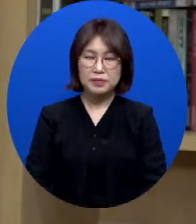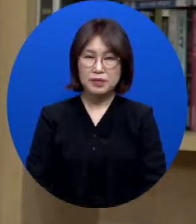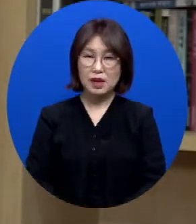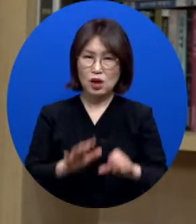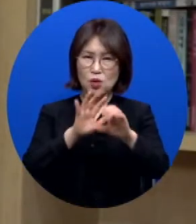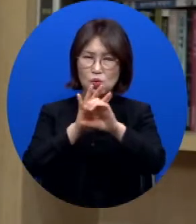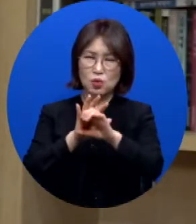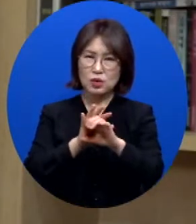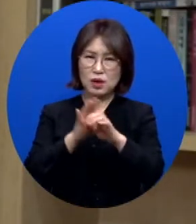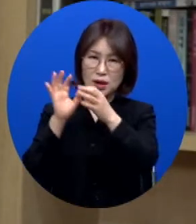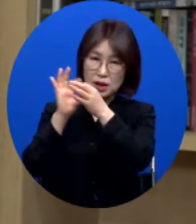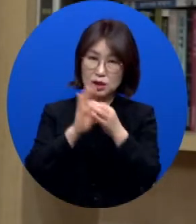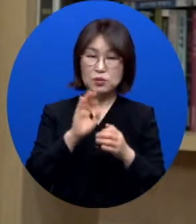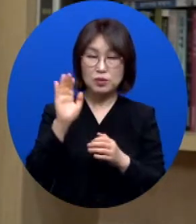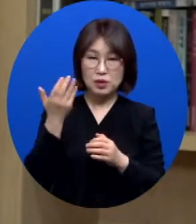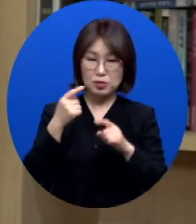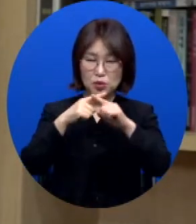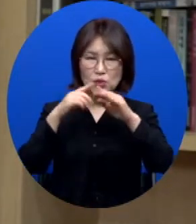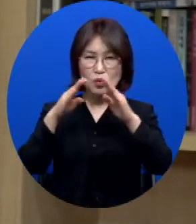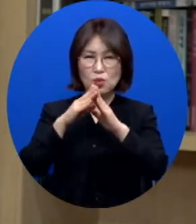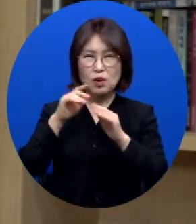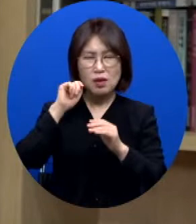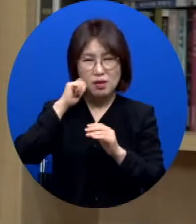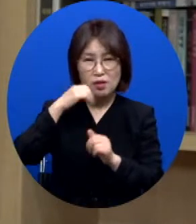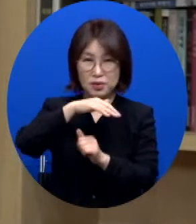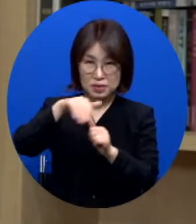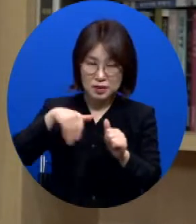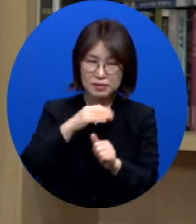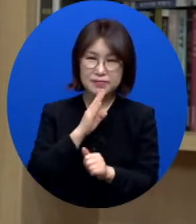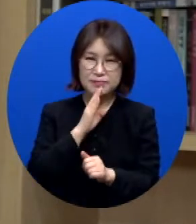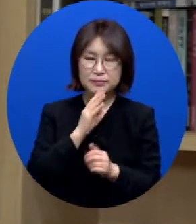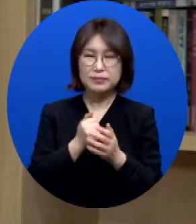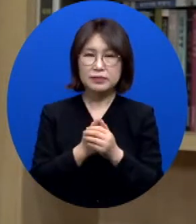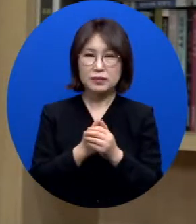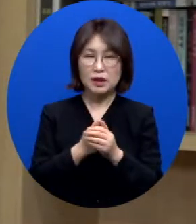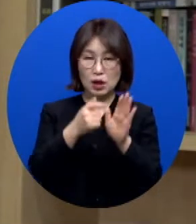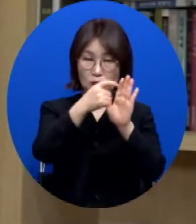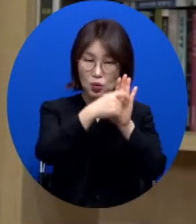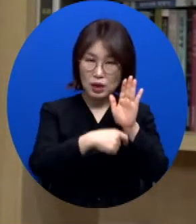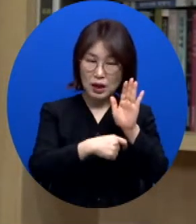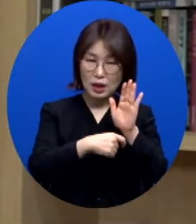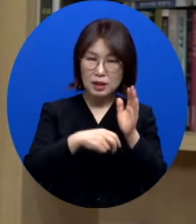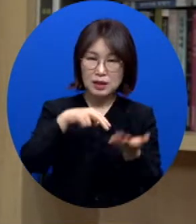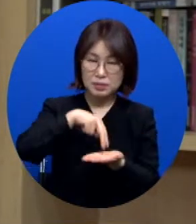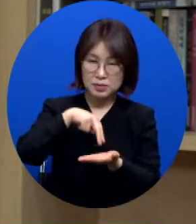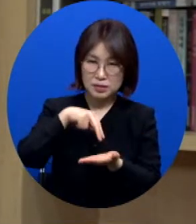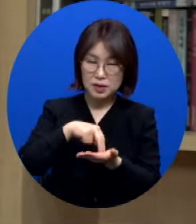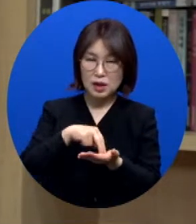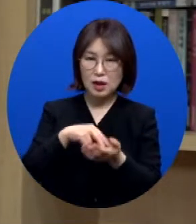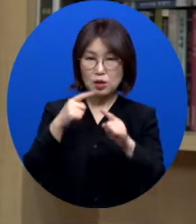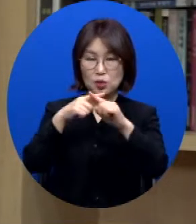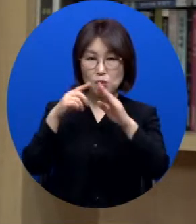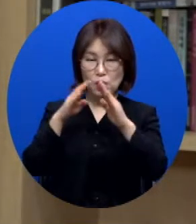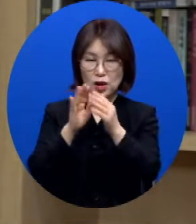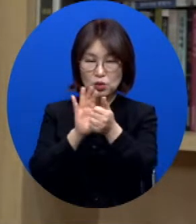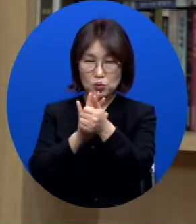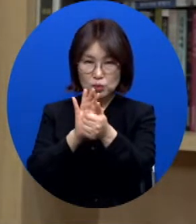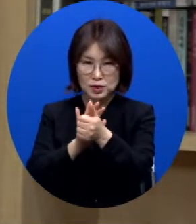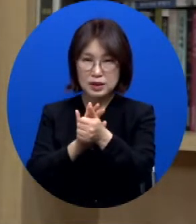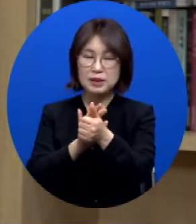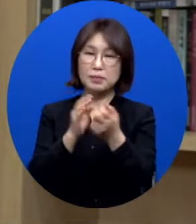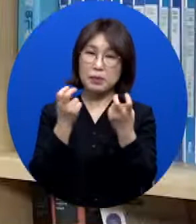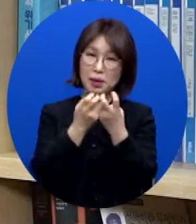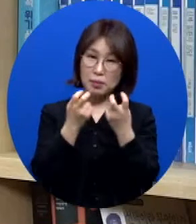팬데믹이 장기화되면서 많은 교회들이 어려움을 겪고 있습니다. 혹시 교단 차원에서 이러한 교회들을 위한 어떤 정책이나